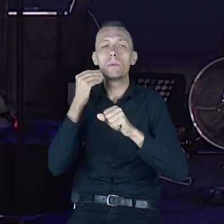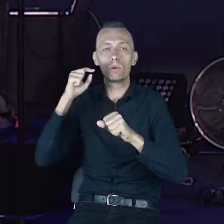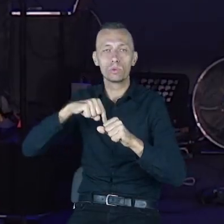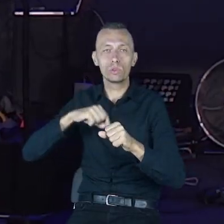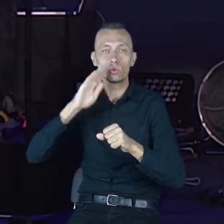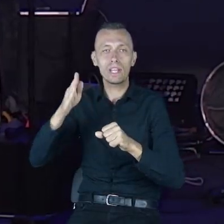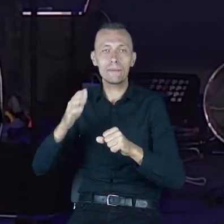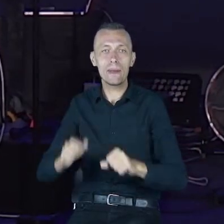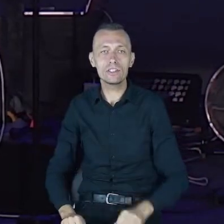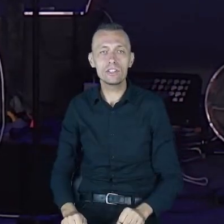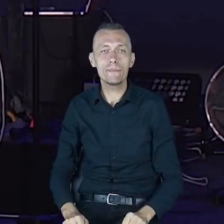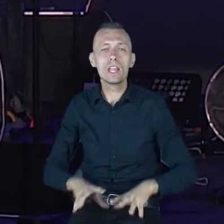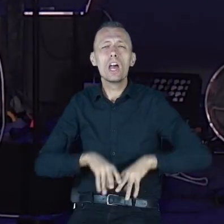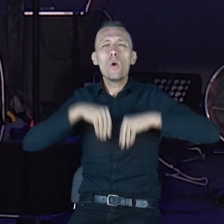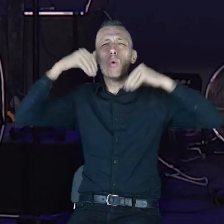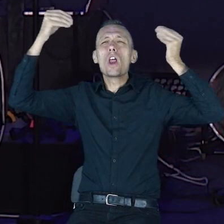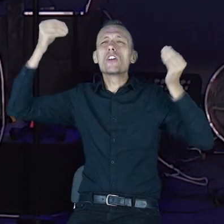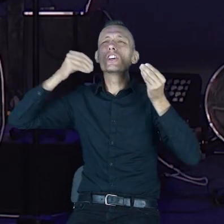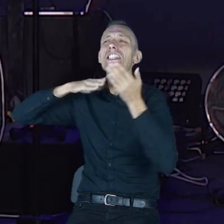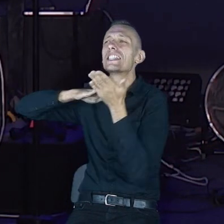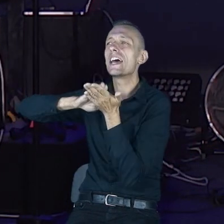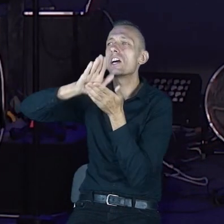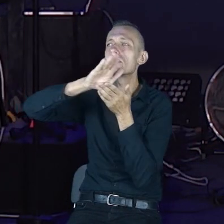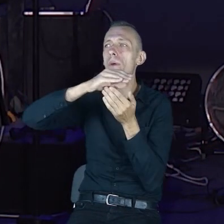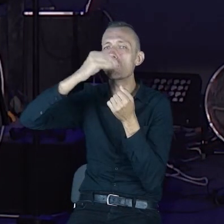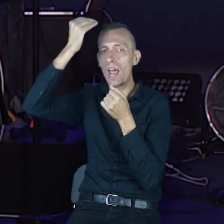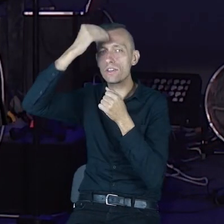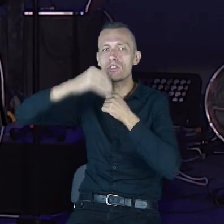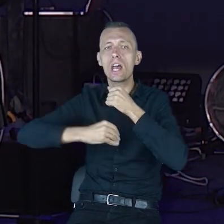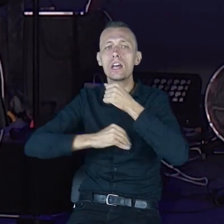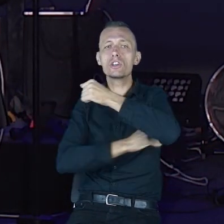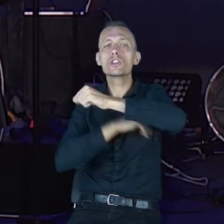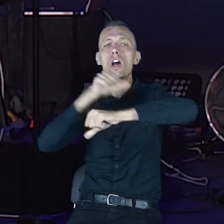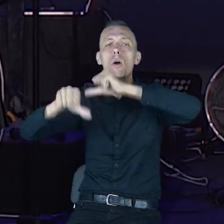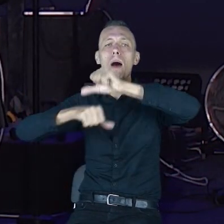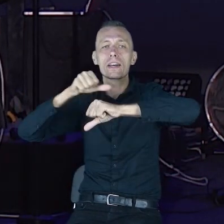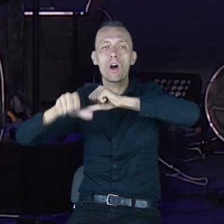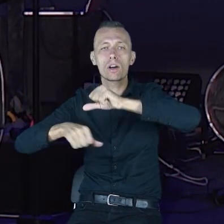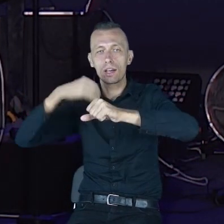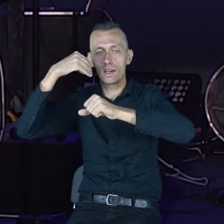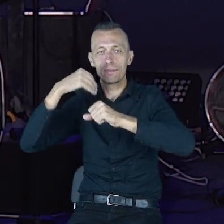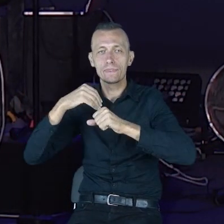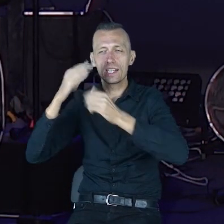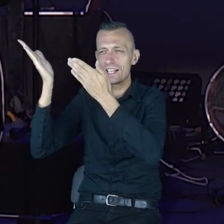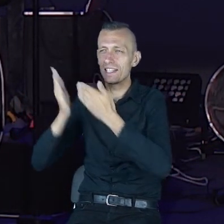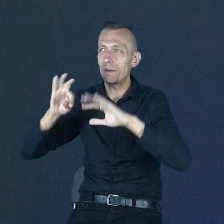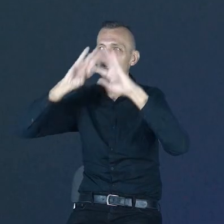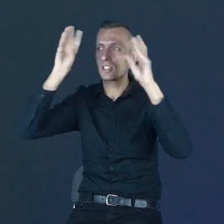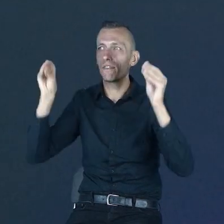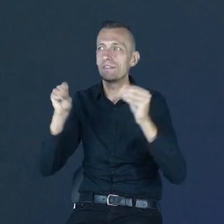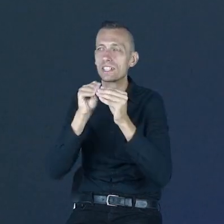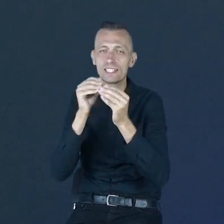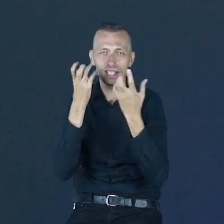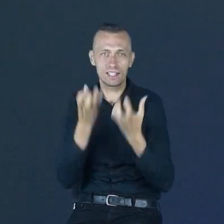się inauguracyjne rozpoczęcie postu modlitwą. Zapraszam serdecznie wszystkich, którzy mogą, proszę,